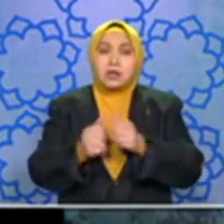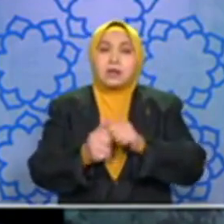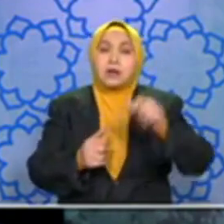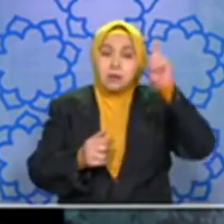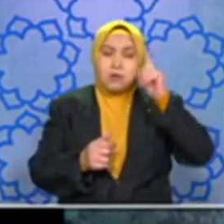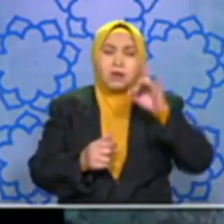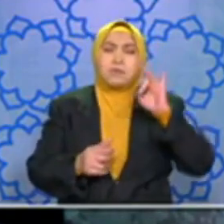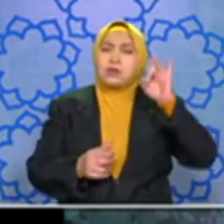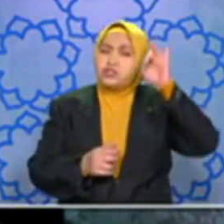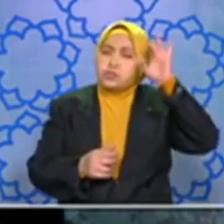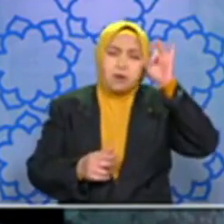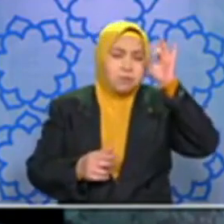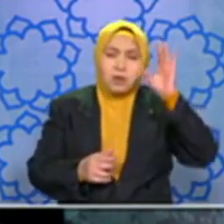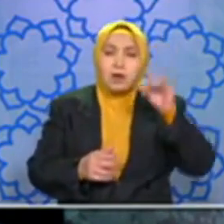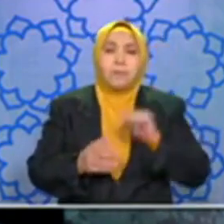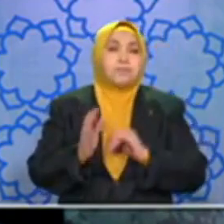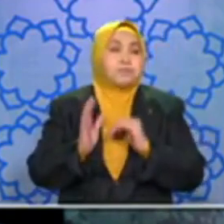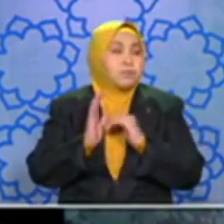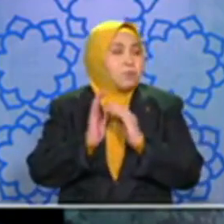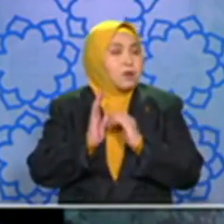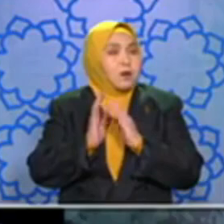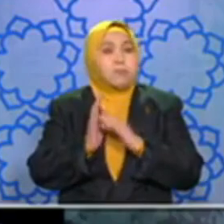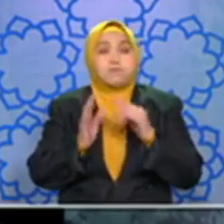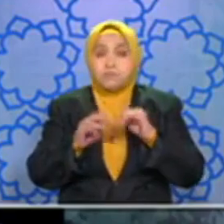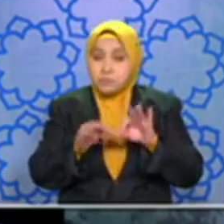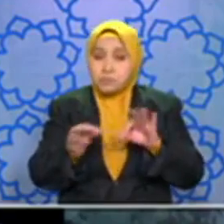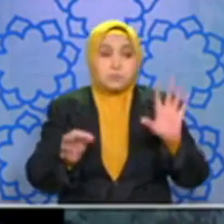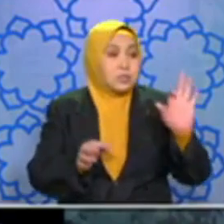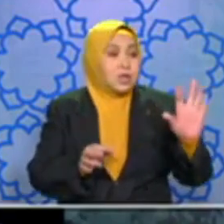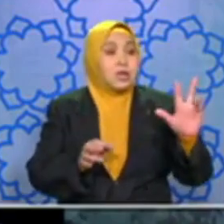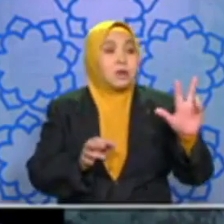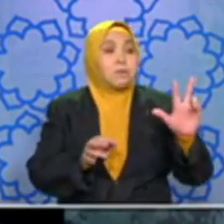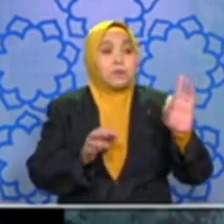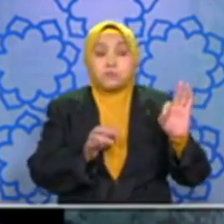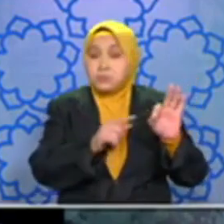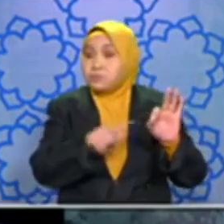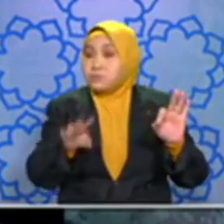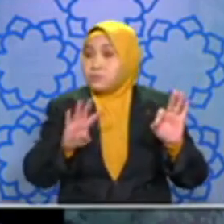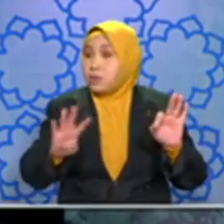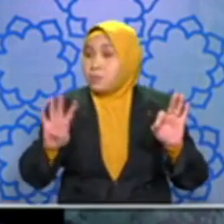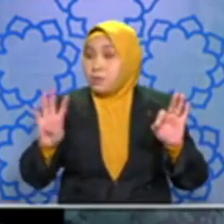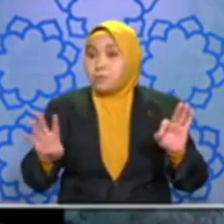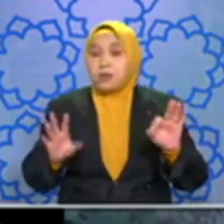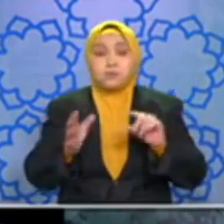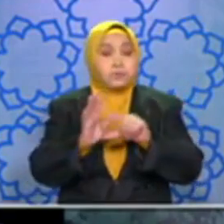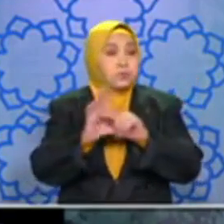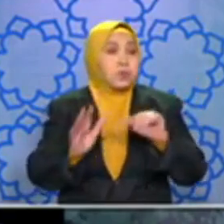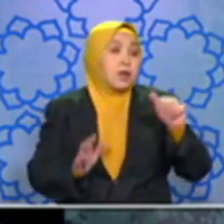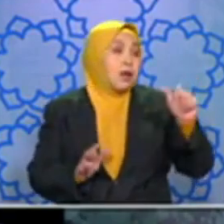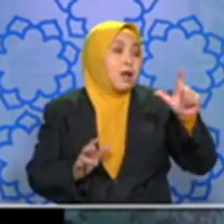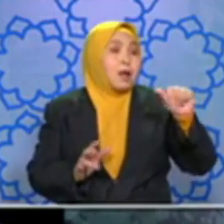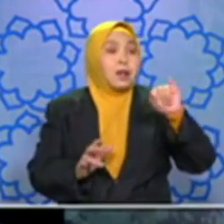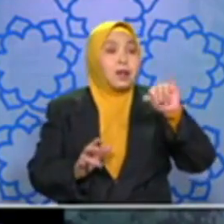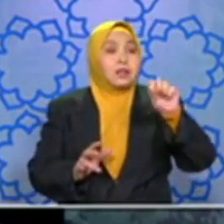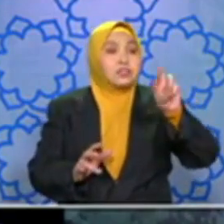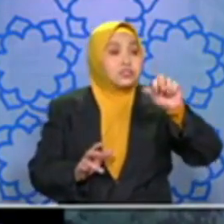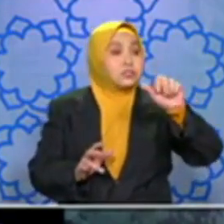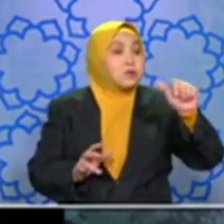Jom ayat 39 hingga 44 surah Al-Isra.